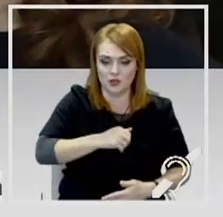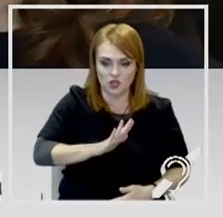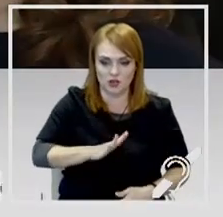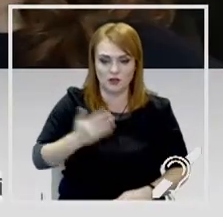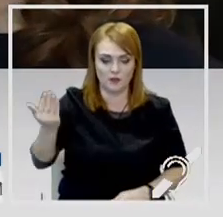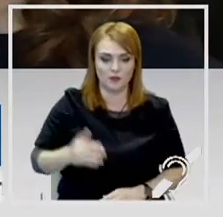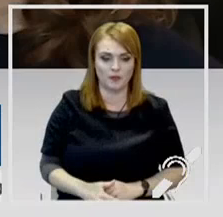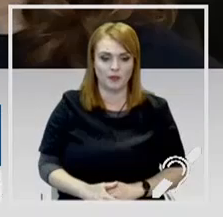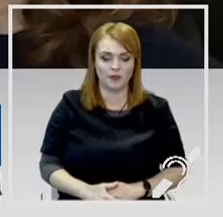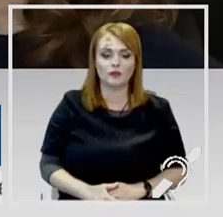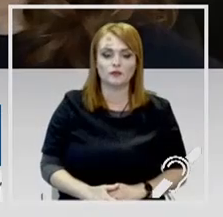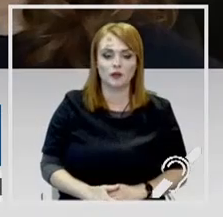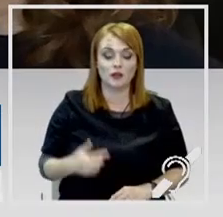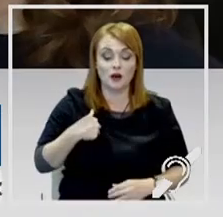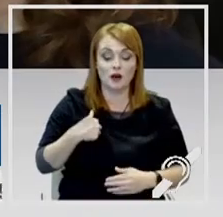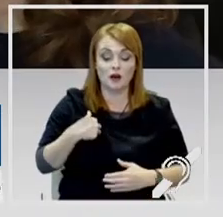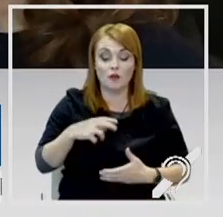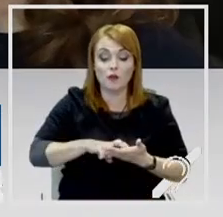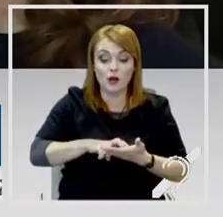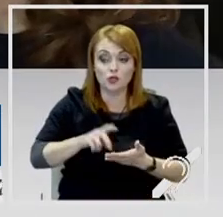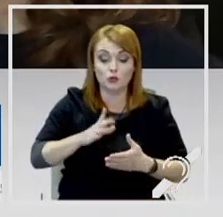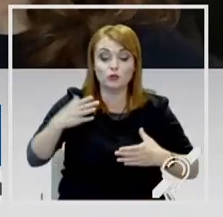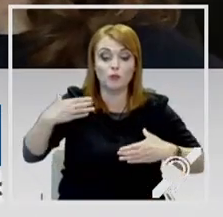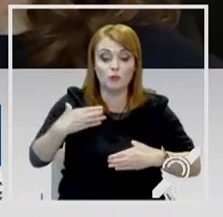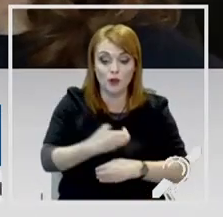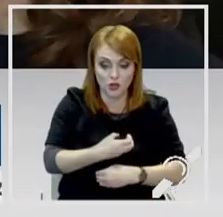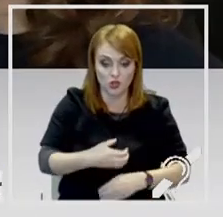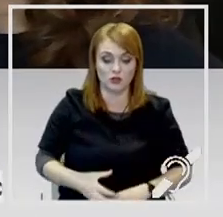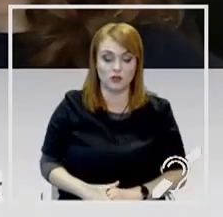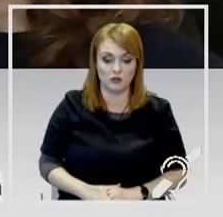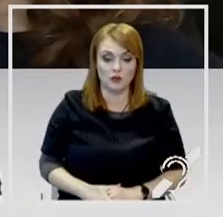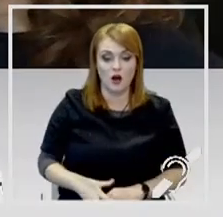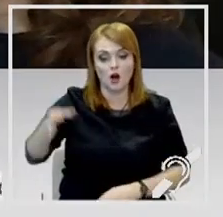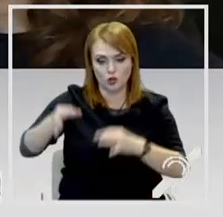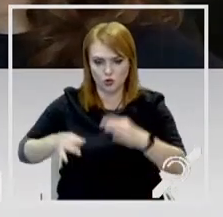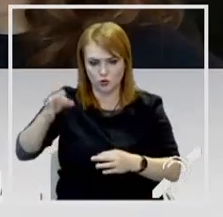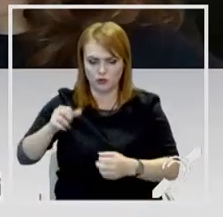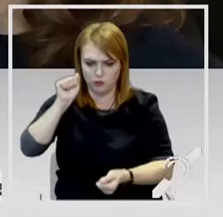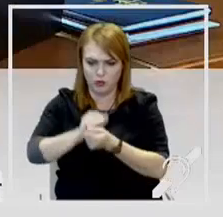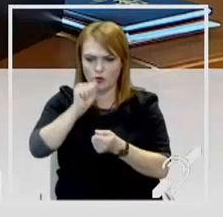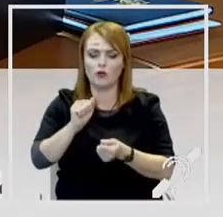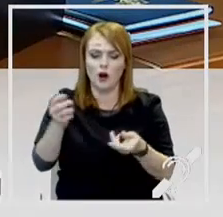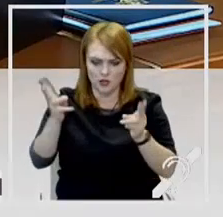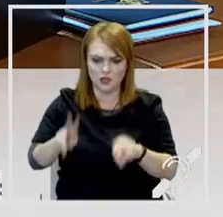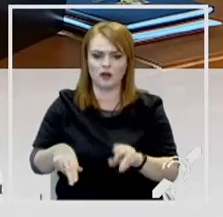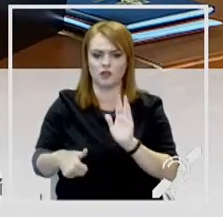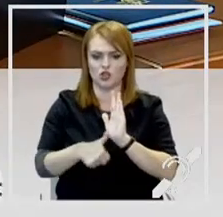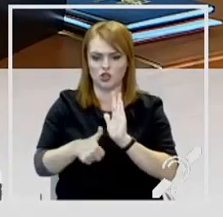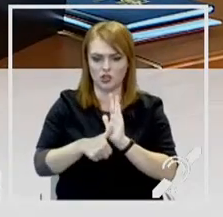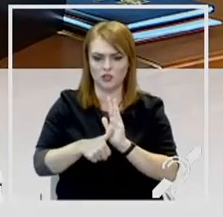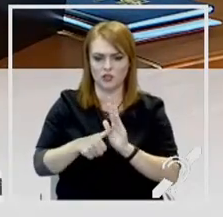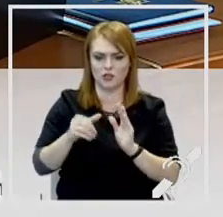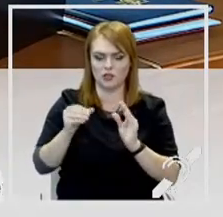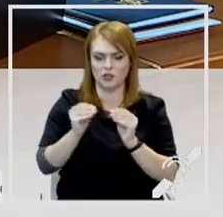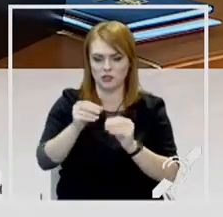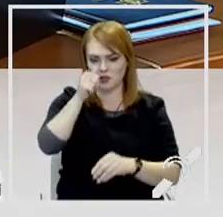să fie scăzut din termen, dar, doamna judecătoare, termenul nu a scăzut absolut nimic, a rămas cum